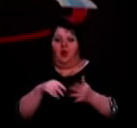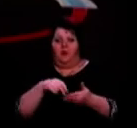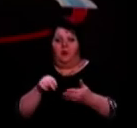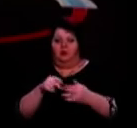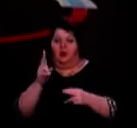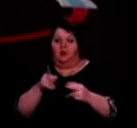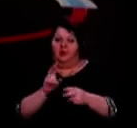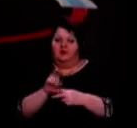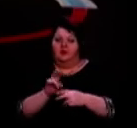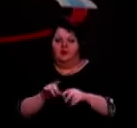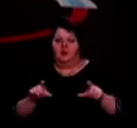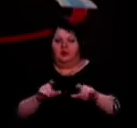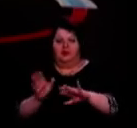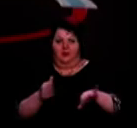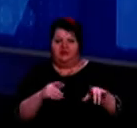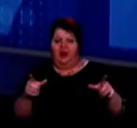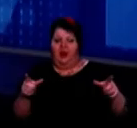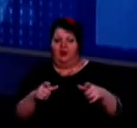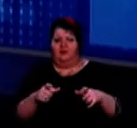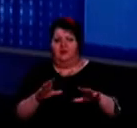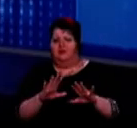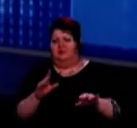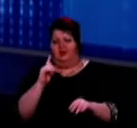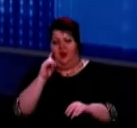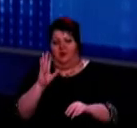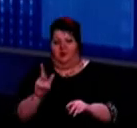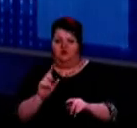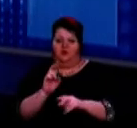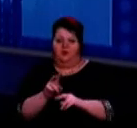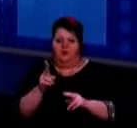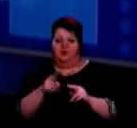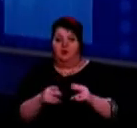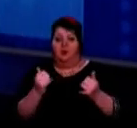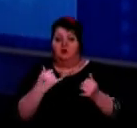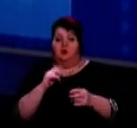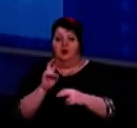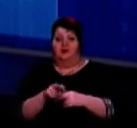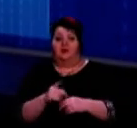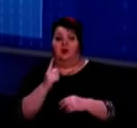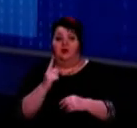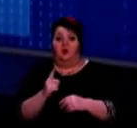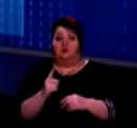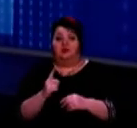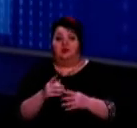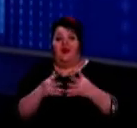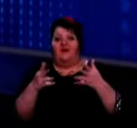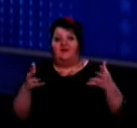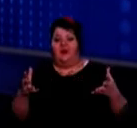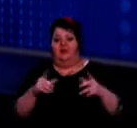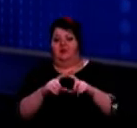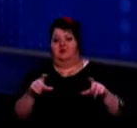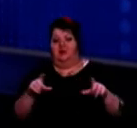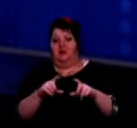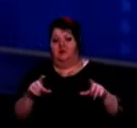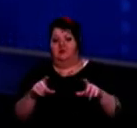відвідувати магазини і після карантину? Не думаю, що перестануть. Скажу чесно, сьогодні відвідувала один з великих торгових